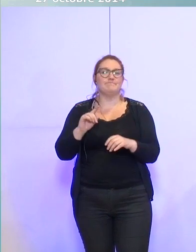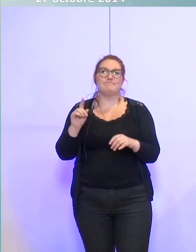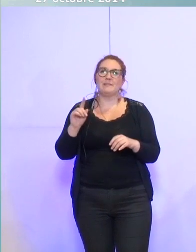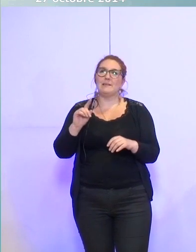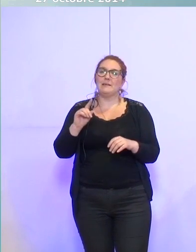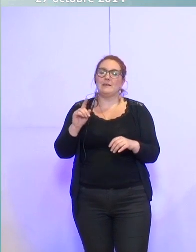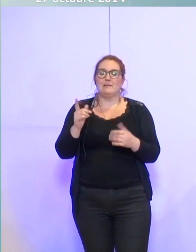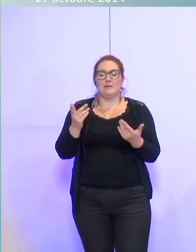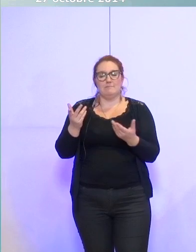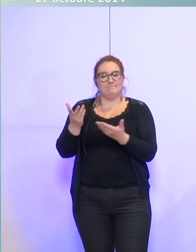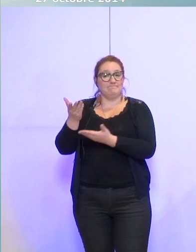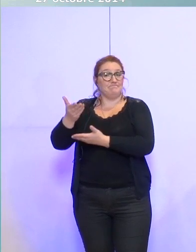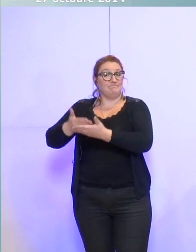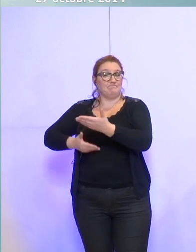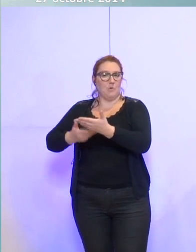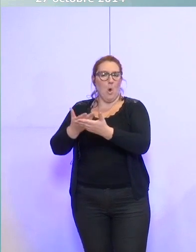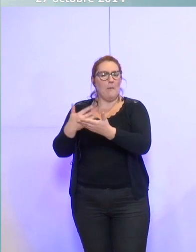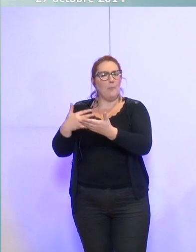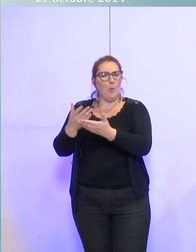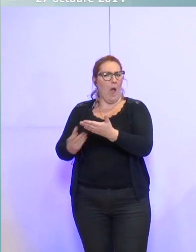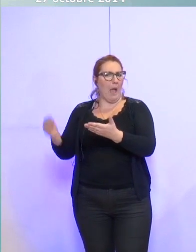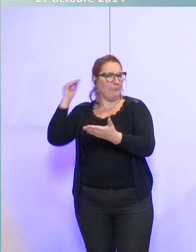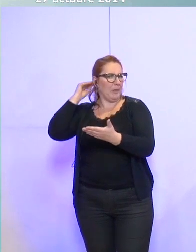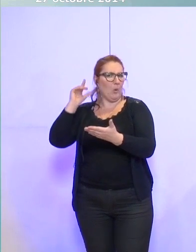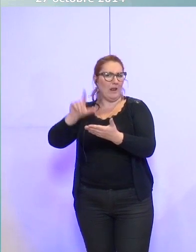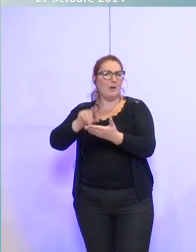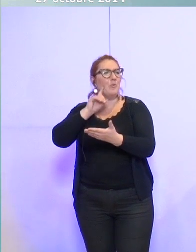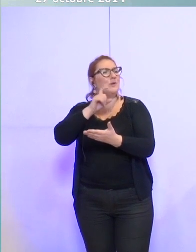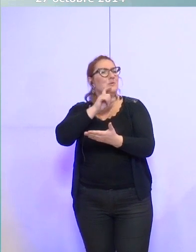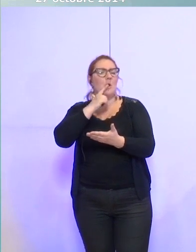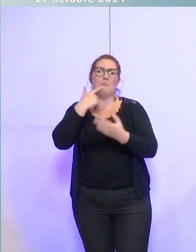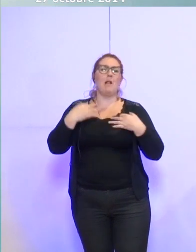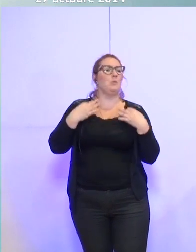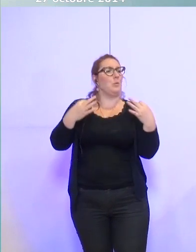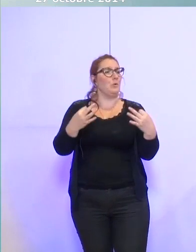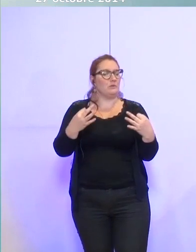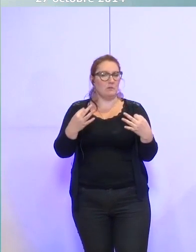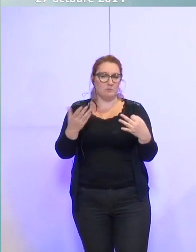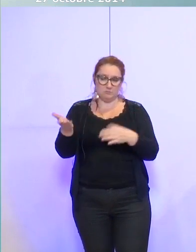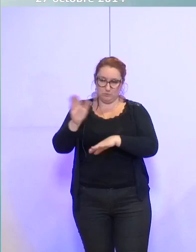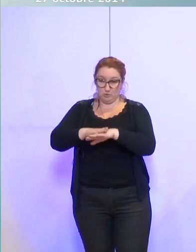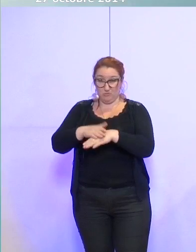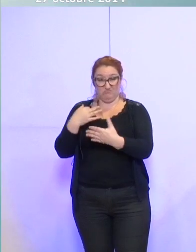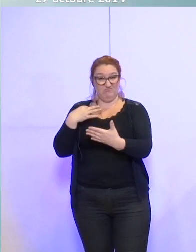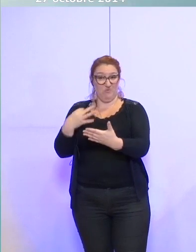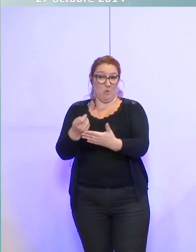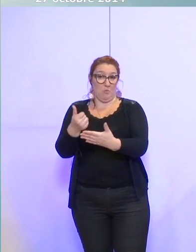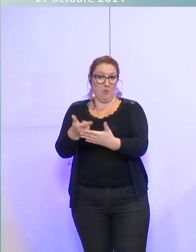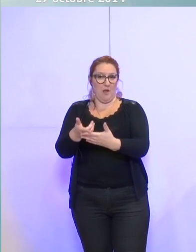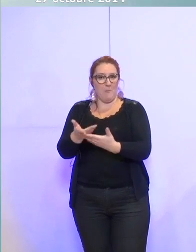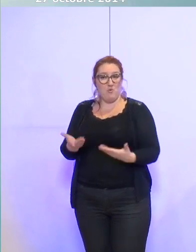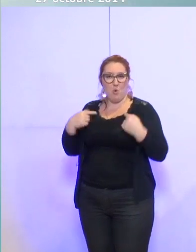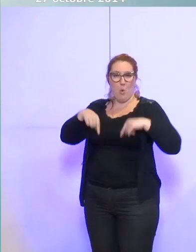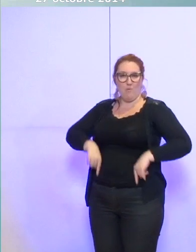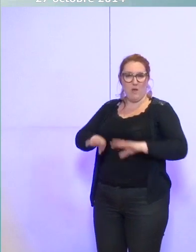non pas dénué d'a priori, puisque tout à l'heure on nous a parlé de sans a priori, et qu'il focalise beaucoup sur le gouvernement actuel. Vous